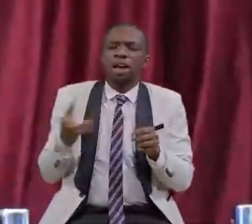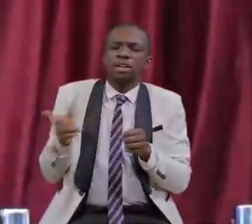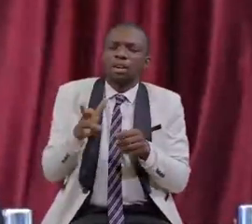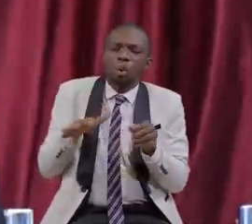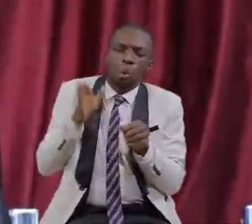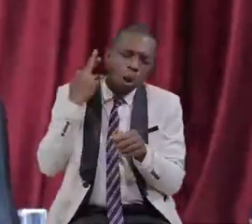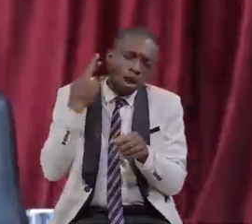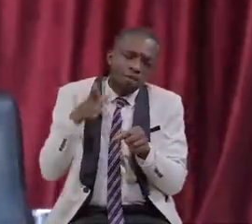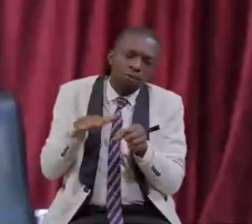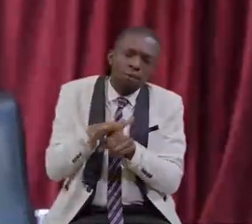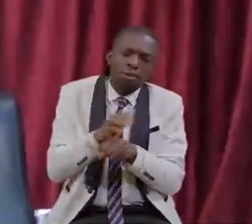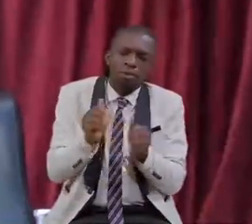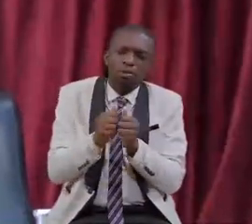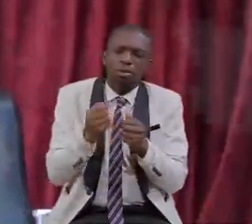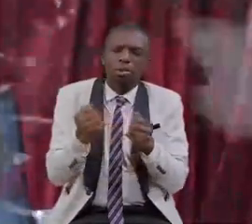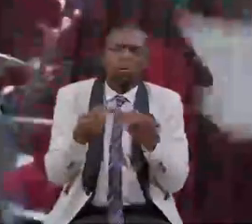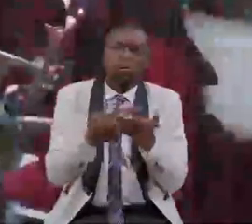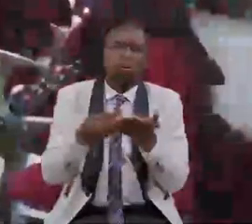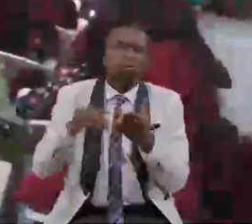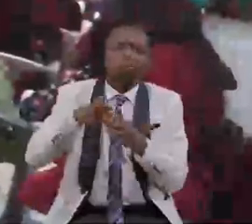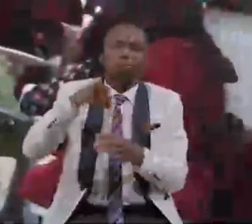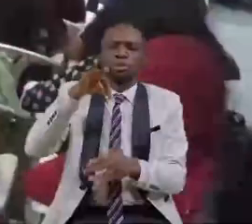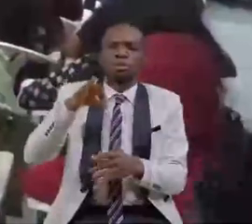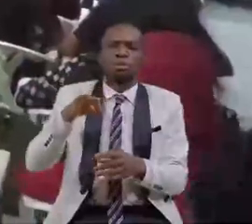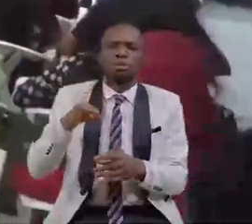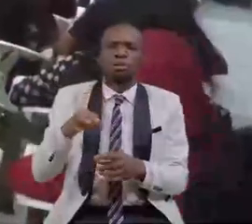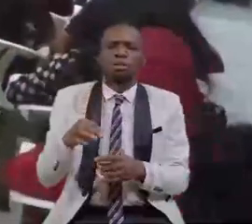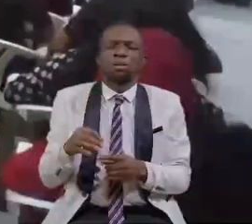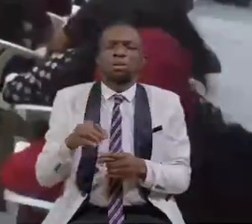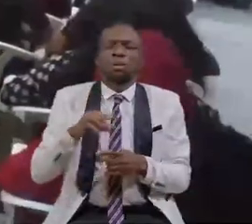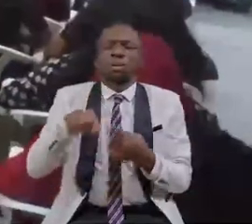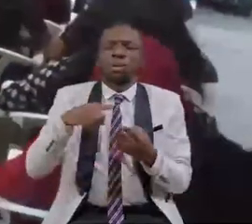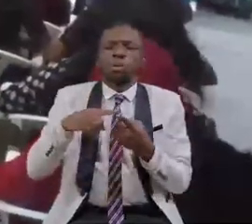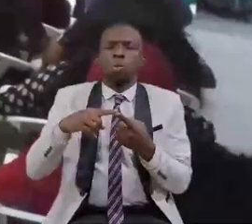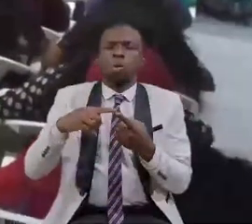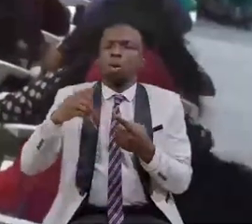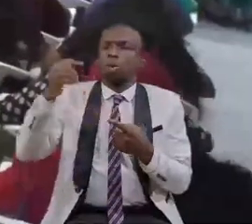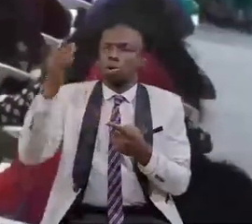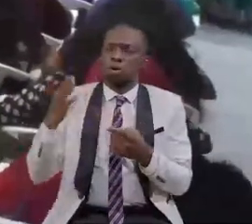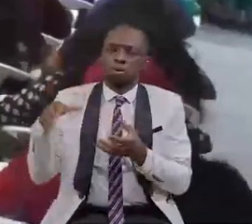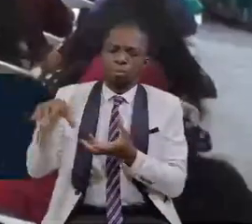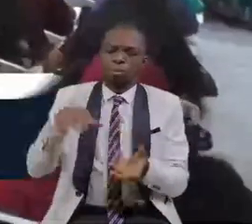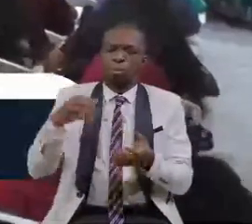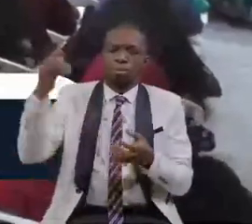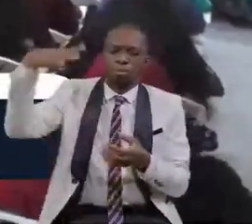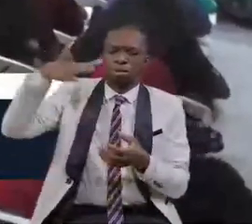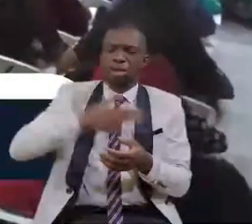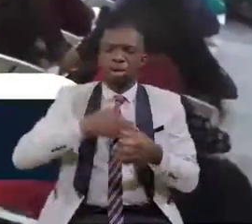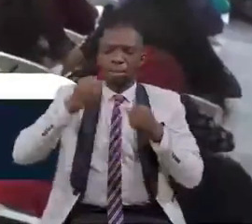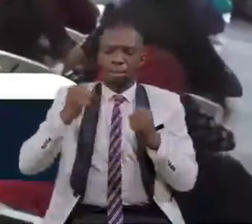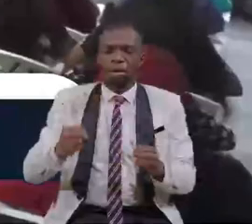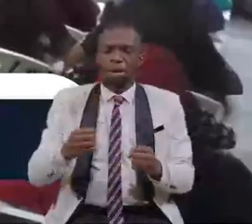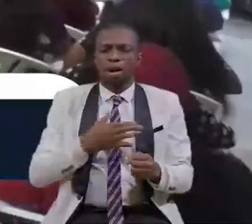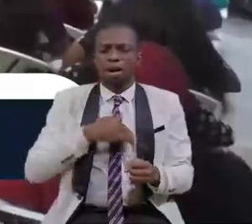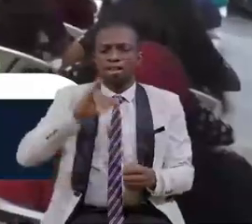tremblé, le lieu avait tremblé. Ils étaient remplis du Saint-Esprit et avec de puissance.